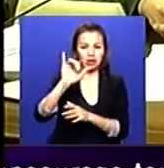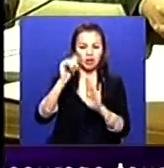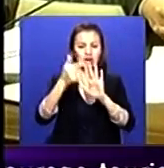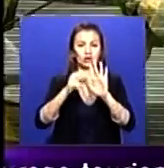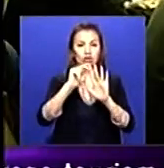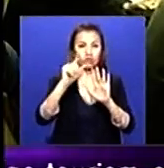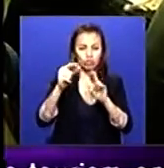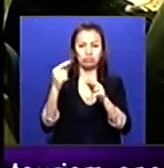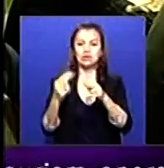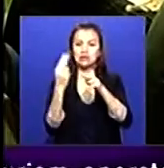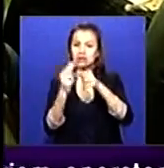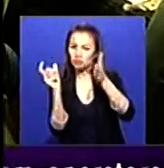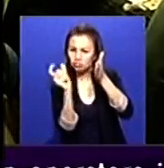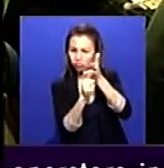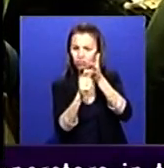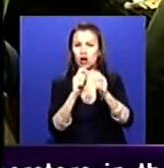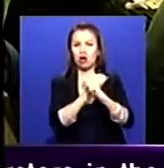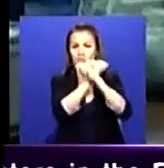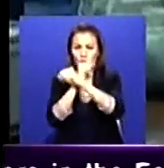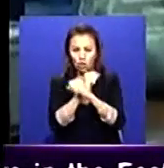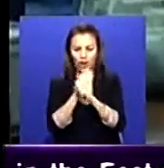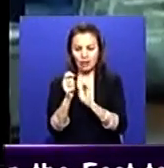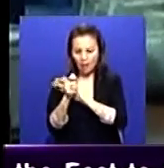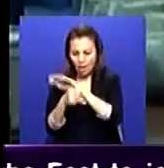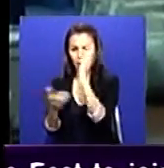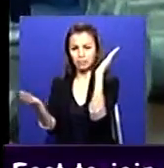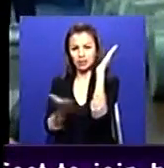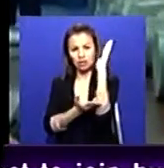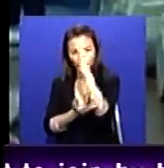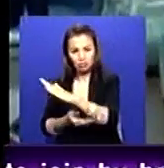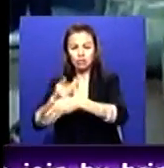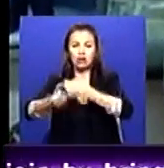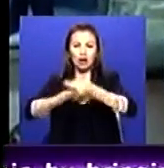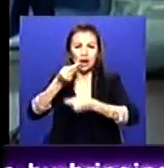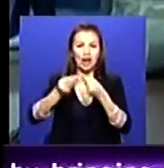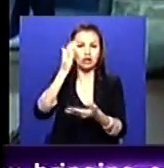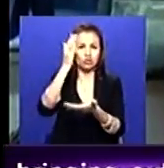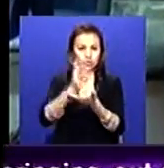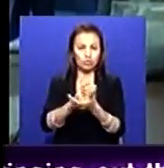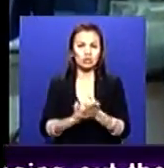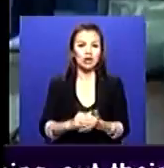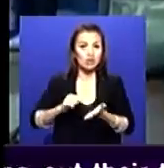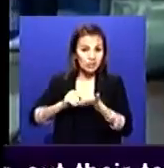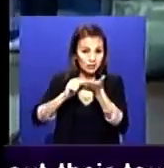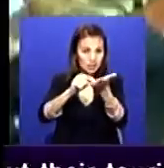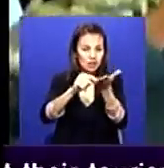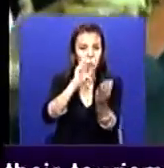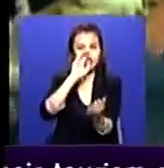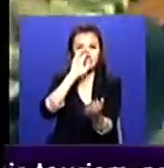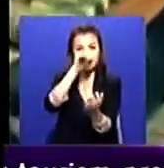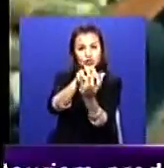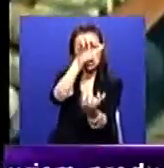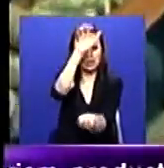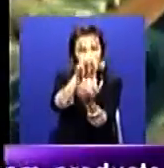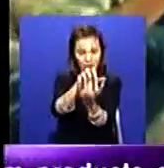ญาไซเตสเพื่อป้องกันการลักลอบตัดและนำออกจำหน่ายเสนอลดบัญชีพันธุ์จระเข้น้ำจืดและจระเข้น้ำเ